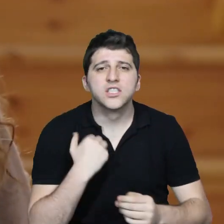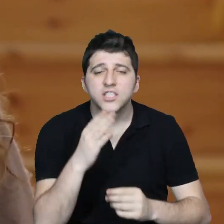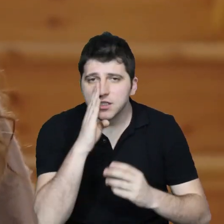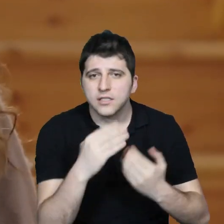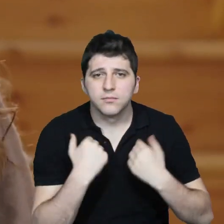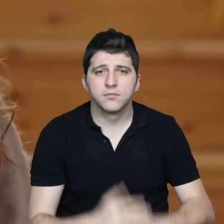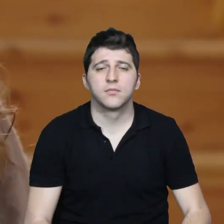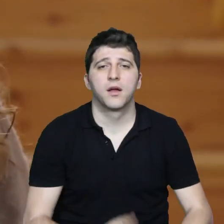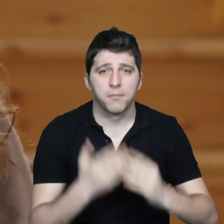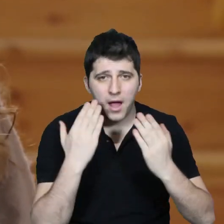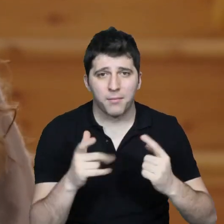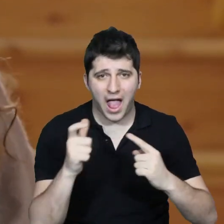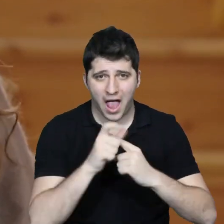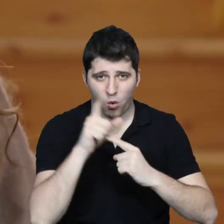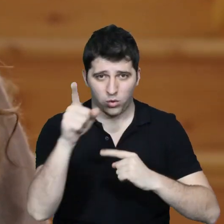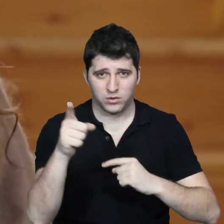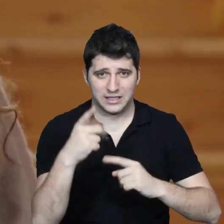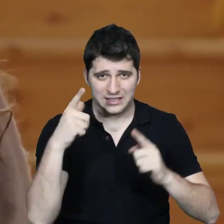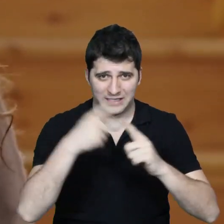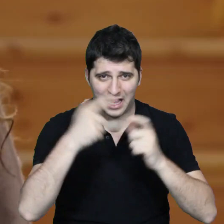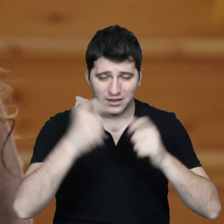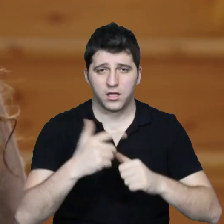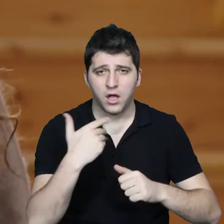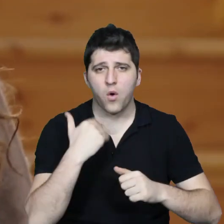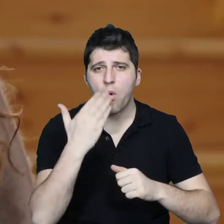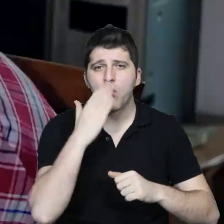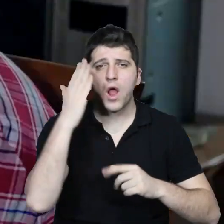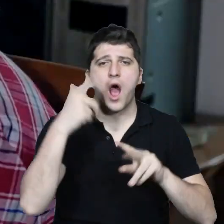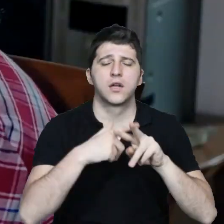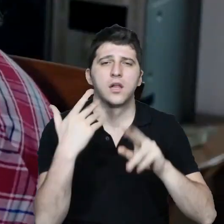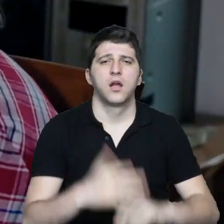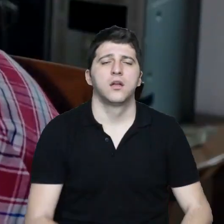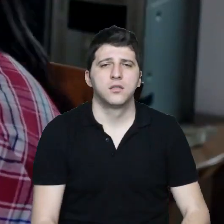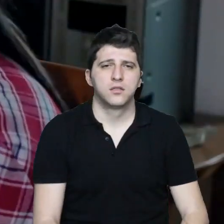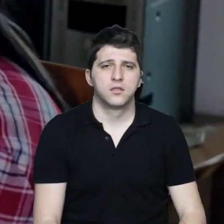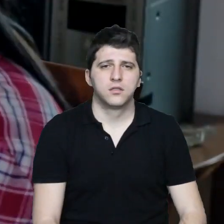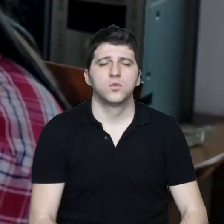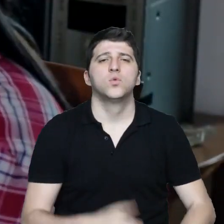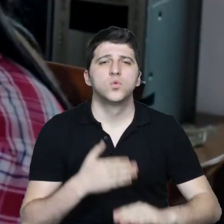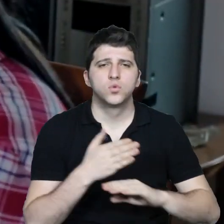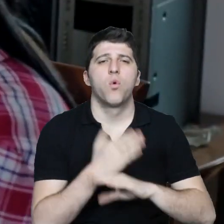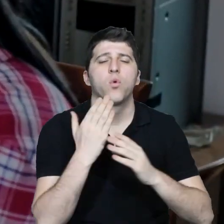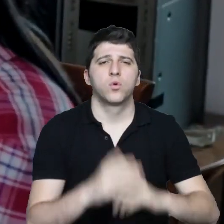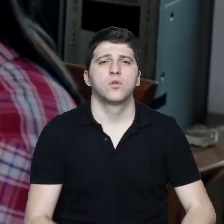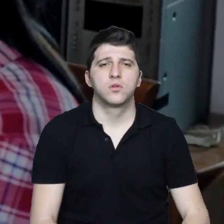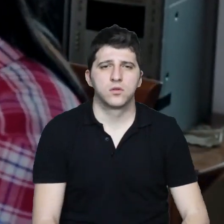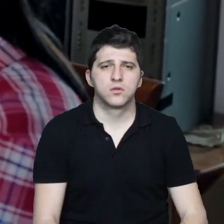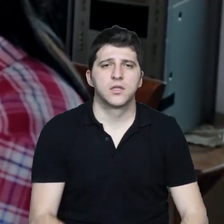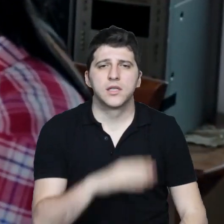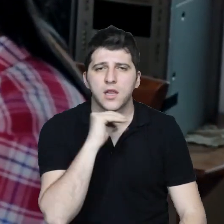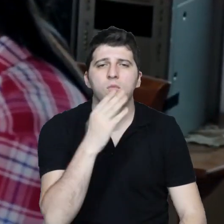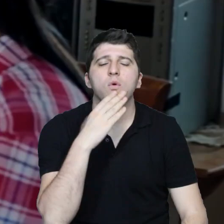ciddiyim. Madem Erol Ejder'de de Taraklı'da, Arda'da okulundadır. Doğru valla.